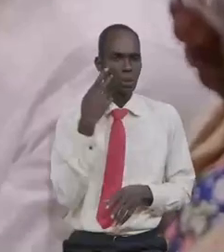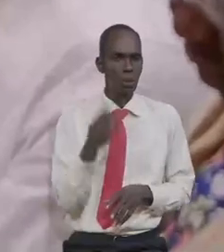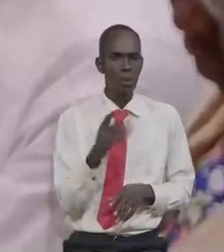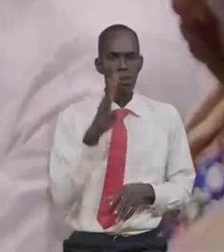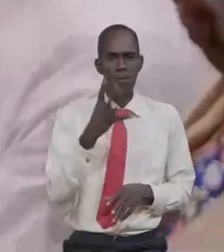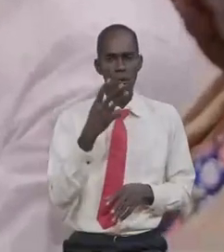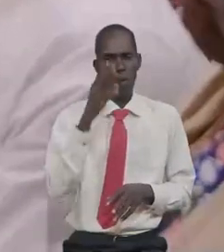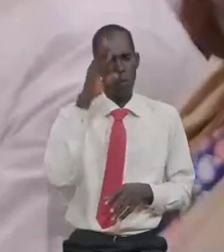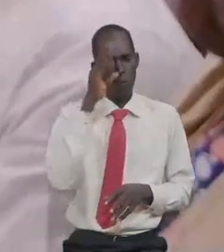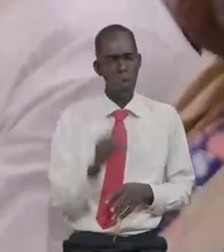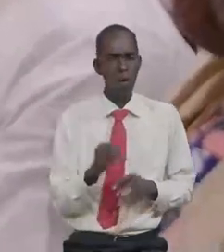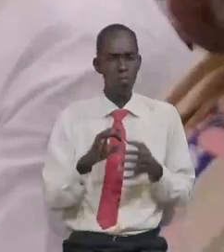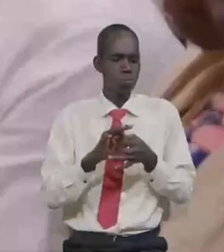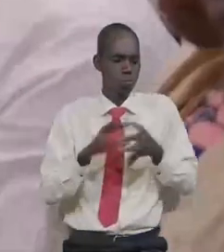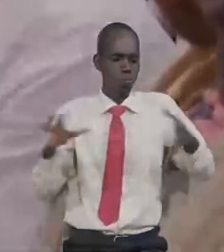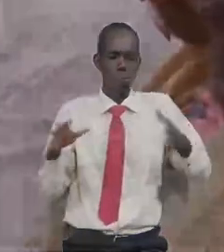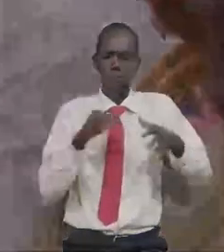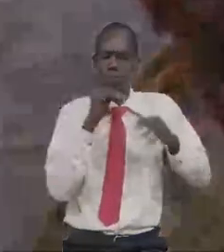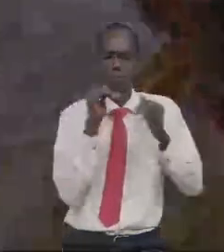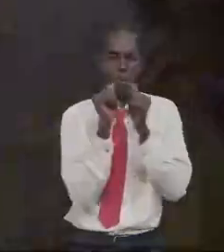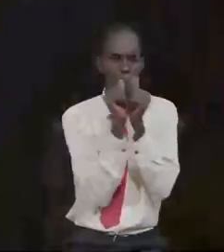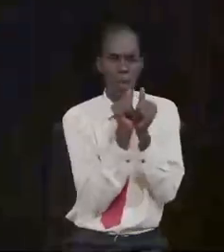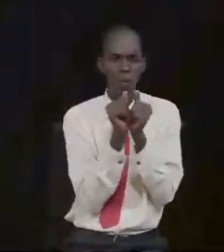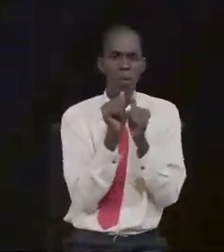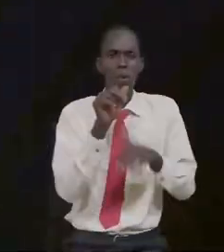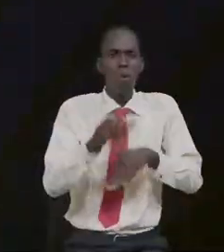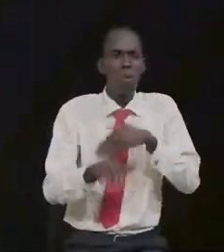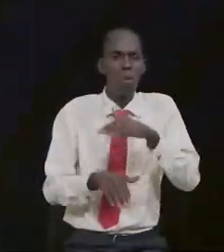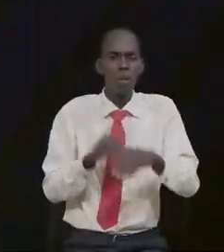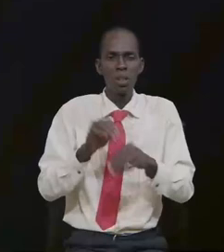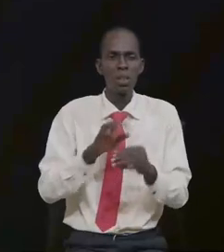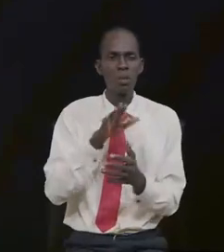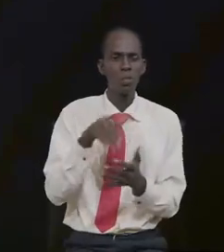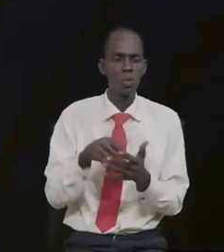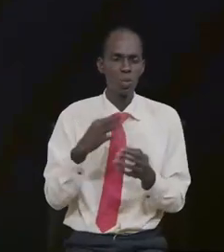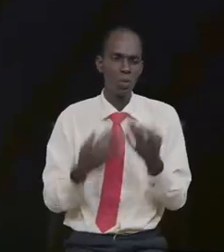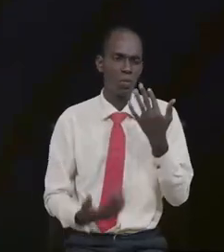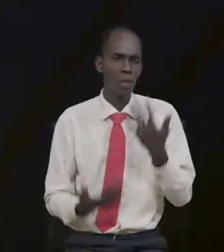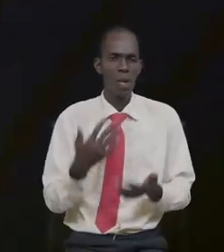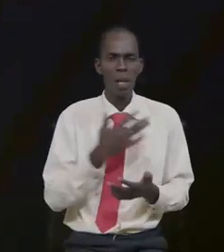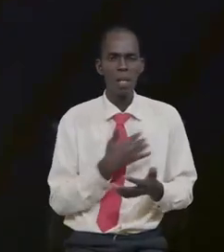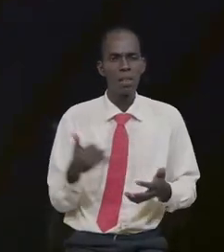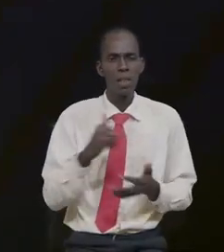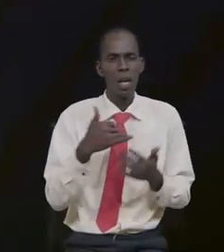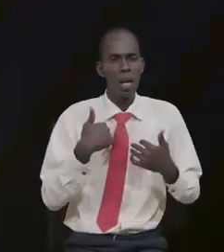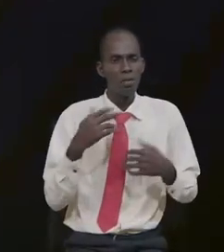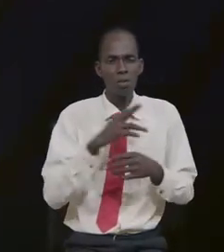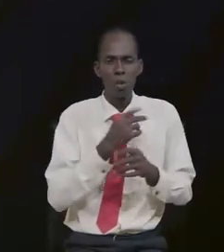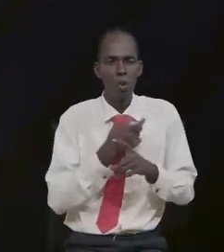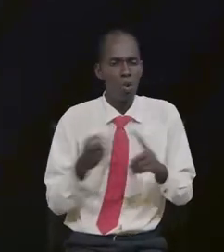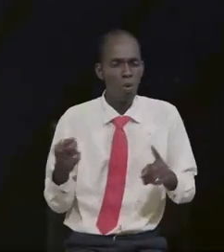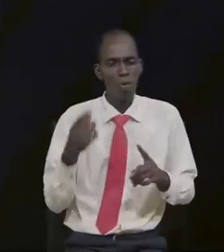de mal. Et la figure du quatrième ressemble à celle d'un fils des